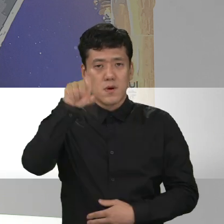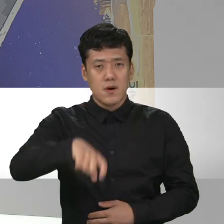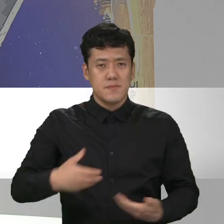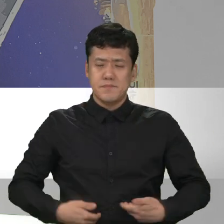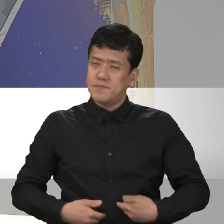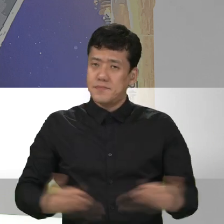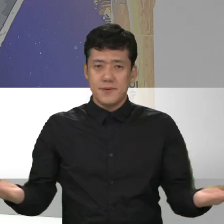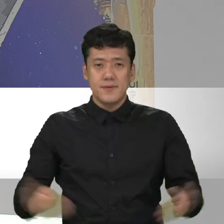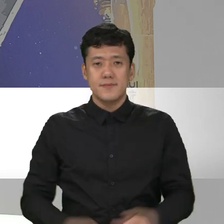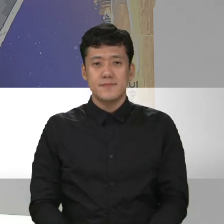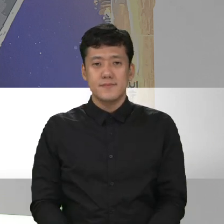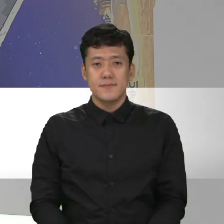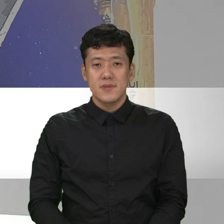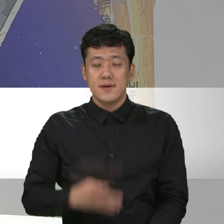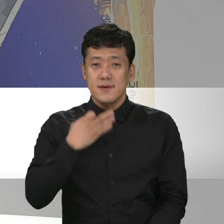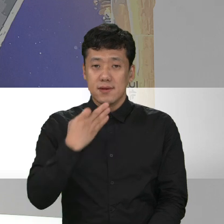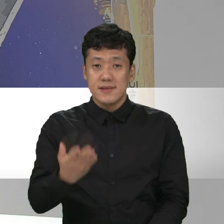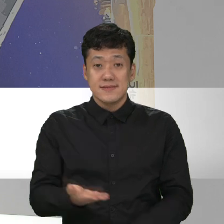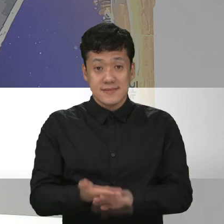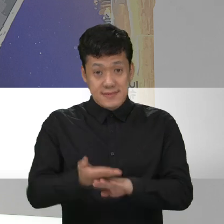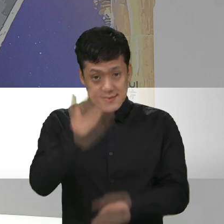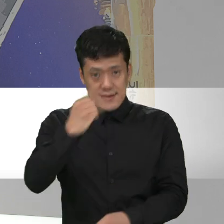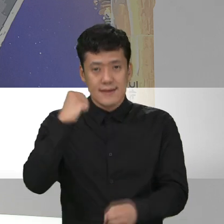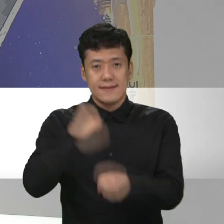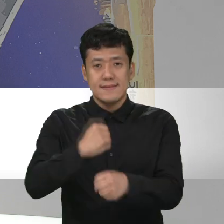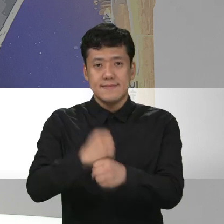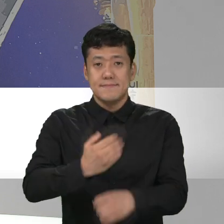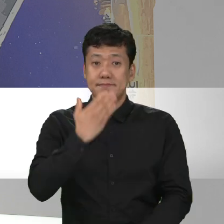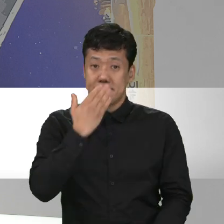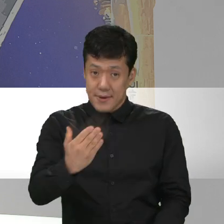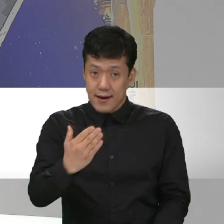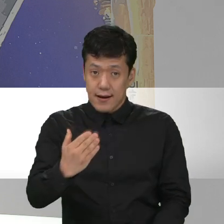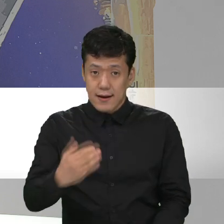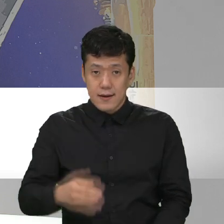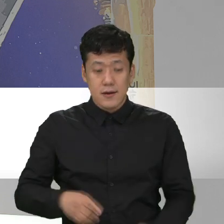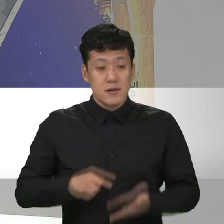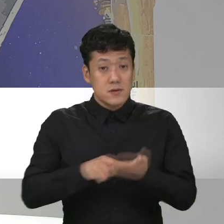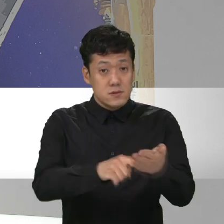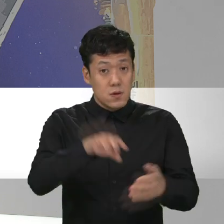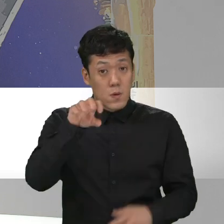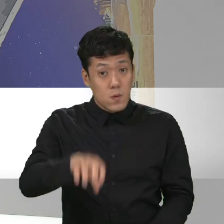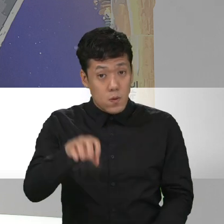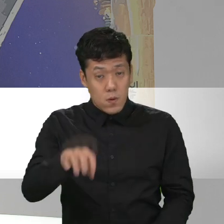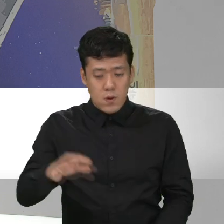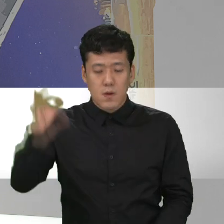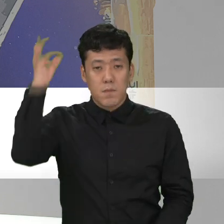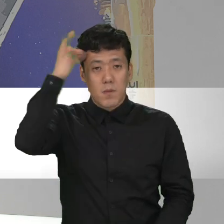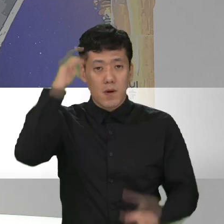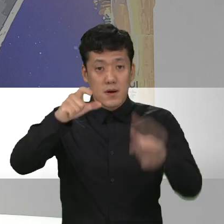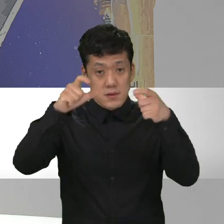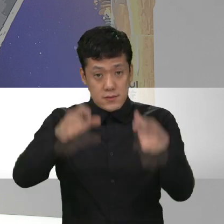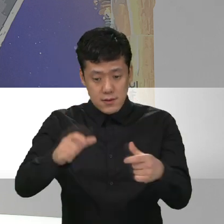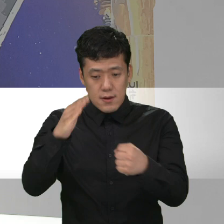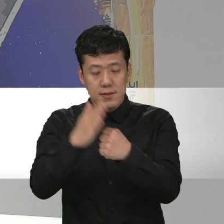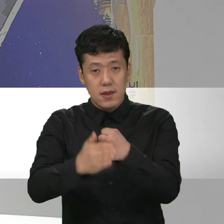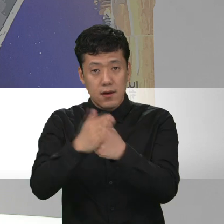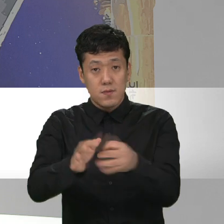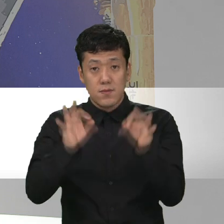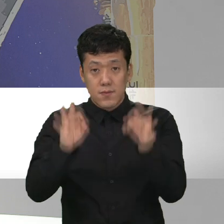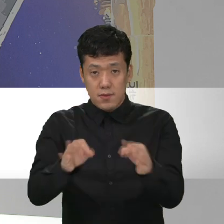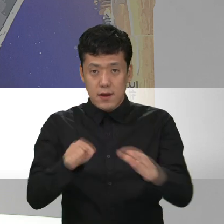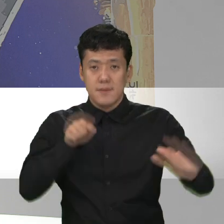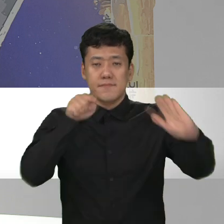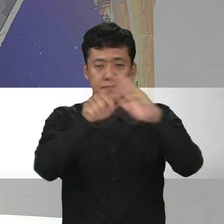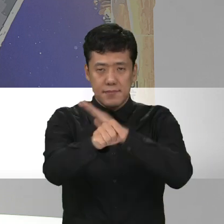카드를 소지하지 않아도 된다고 합니다 만 14세이상 시민은 누구나 발급 가능 하니까요 해당 기능이 필요한 시민 분들께서